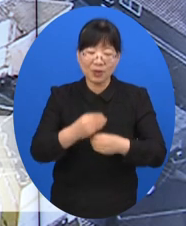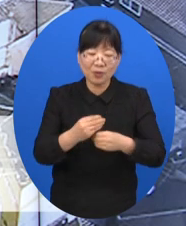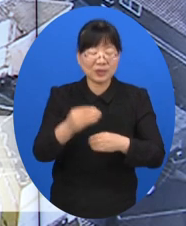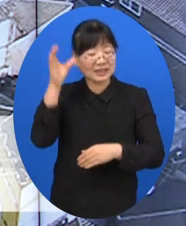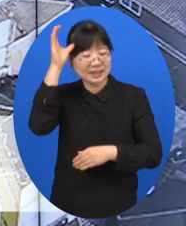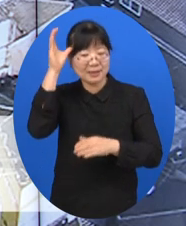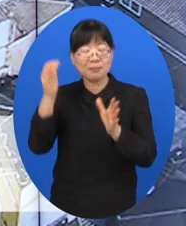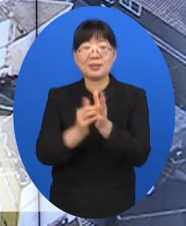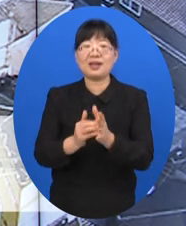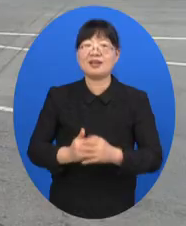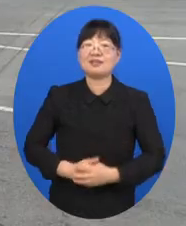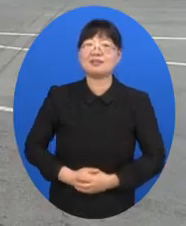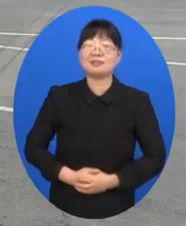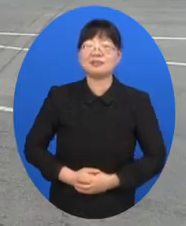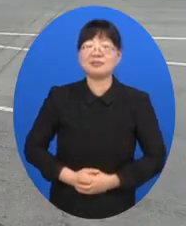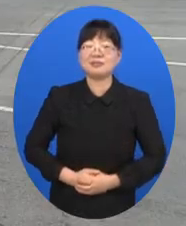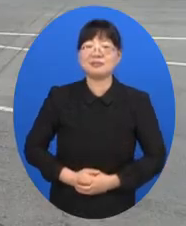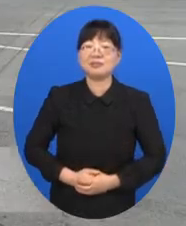앵커 리포트입니다.